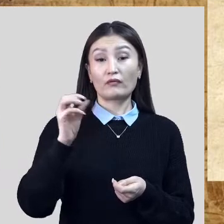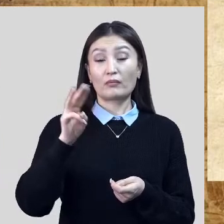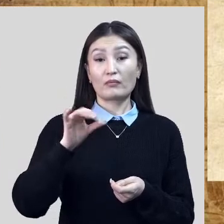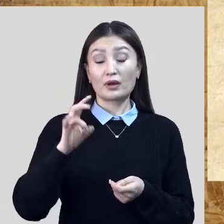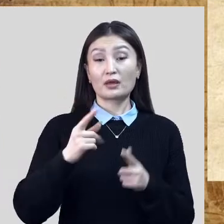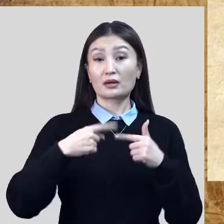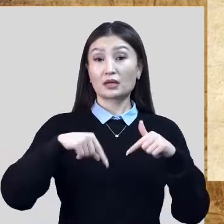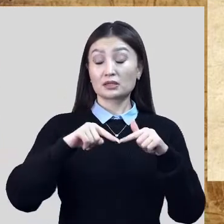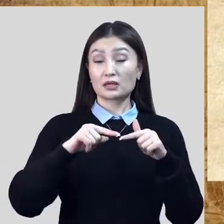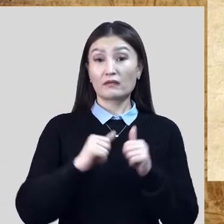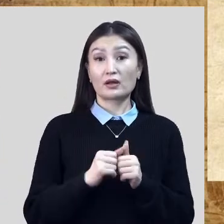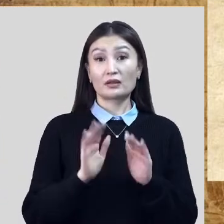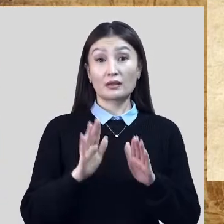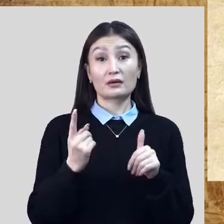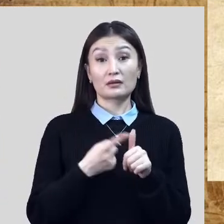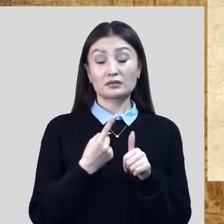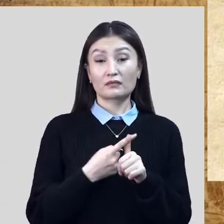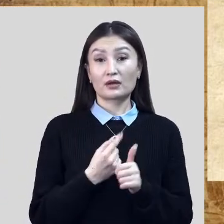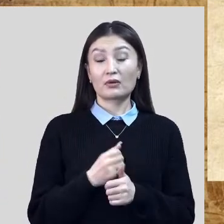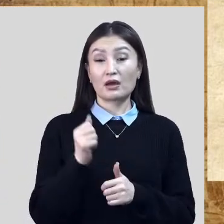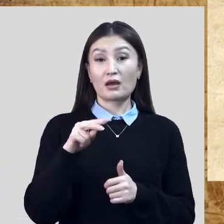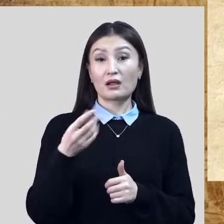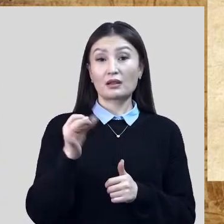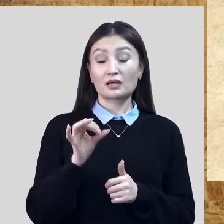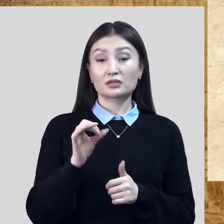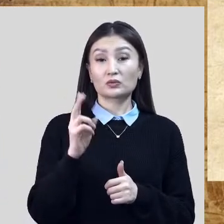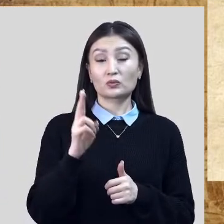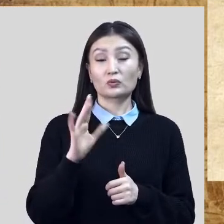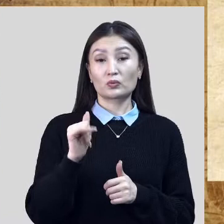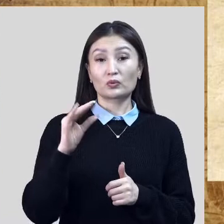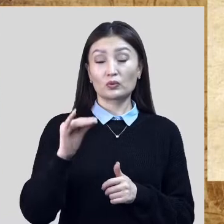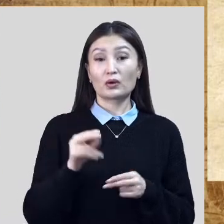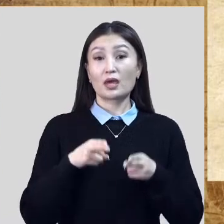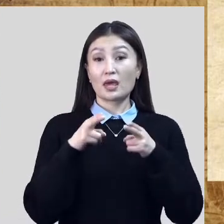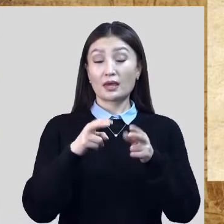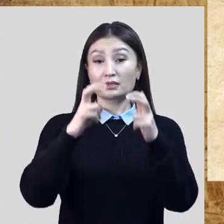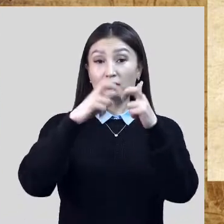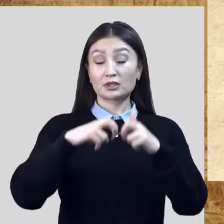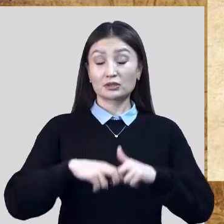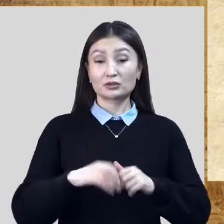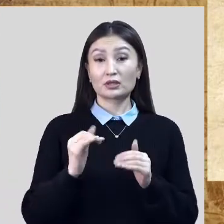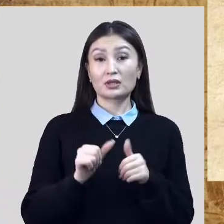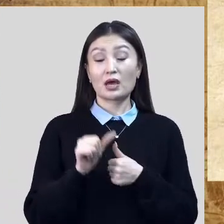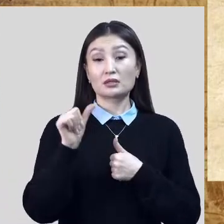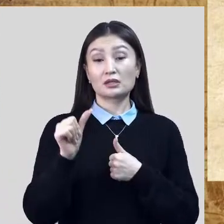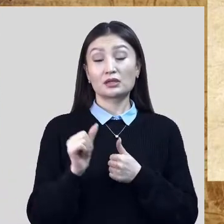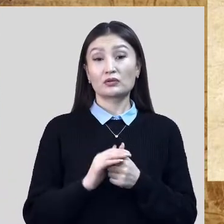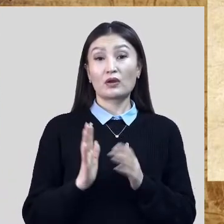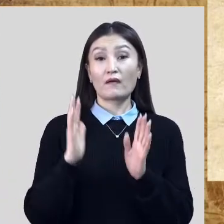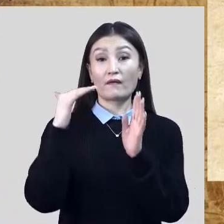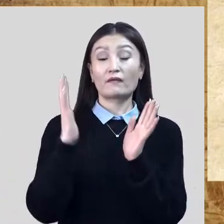июля организовал так называемую алайскую экспедицию на отдаленные высокогорные